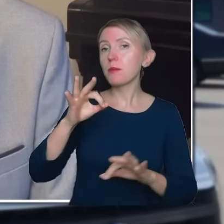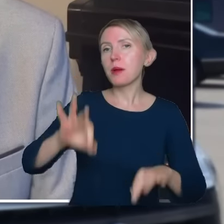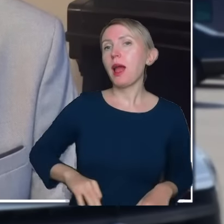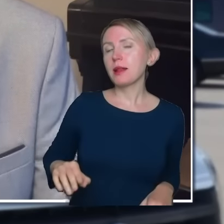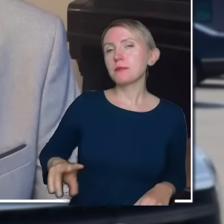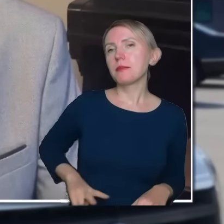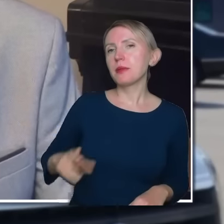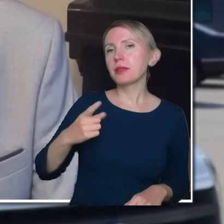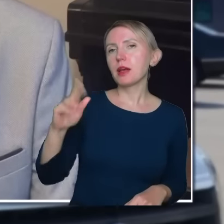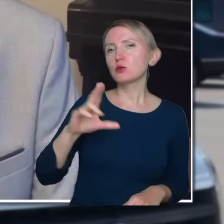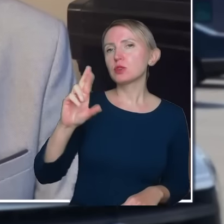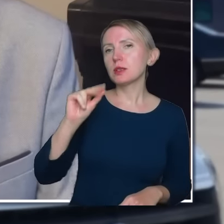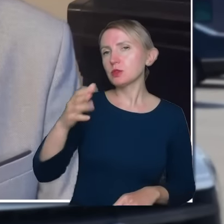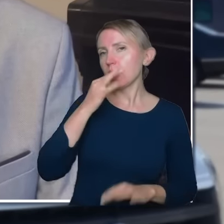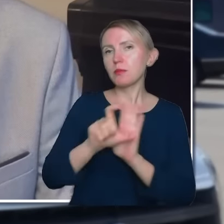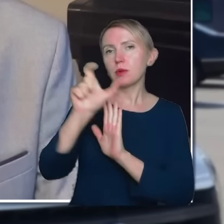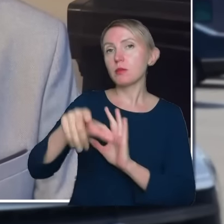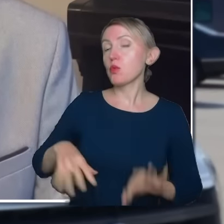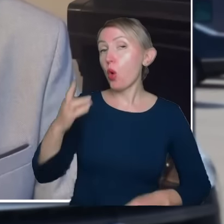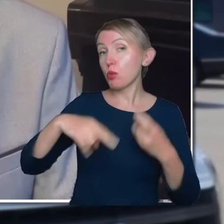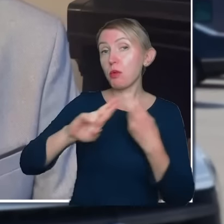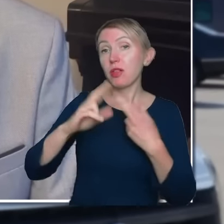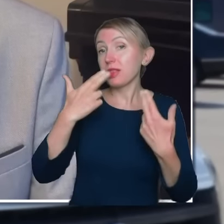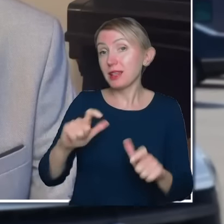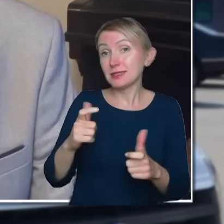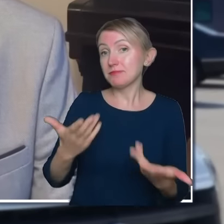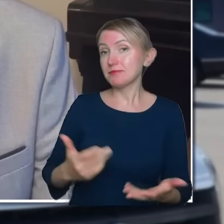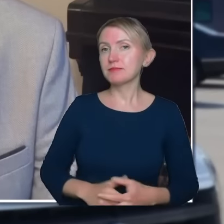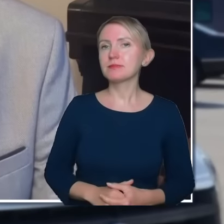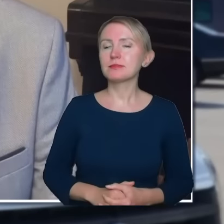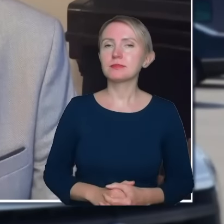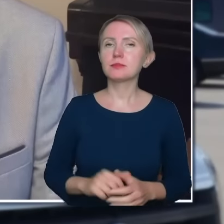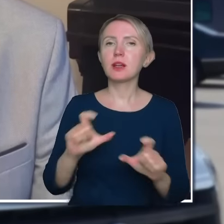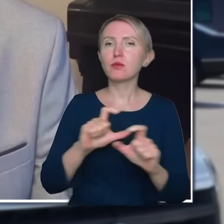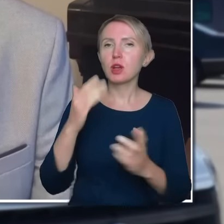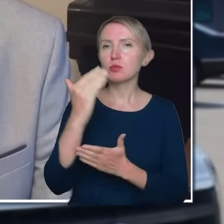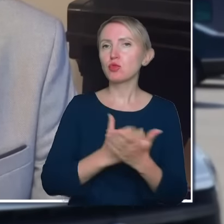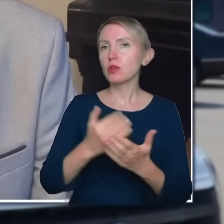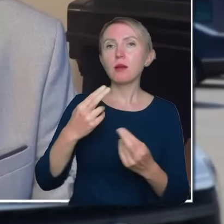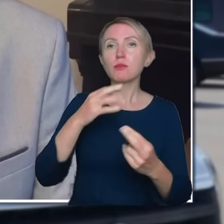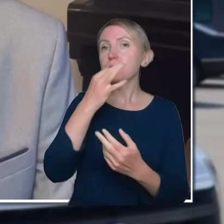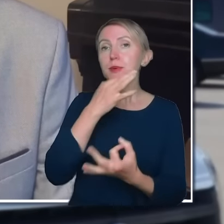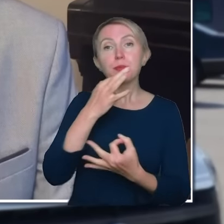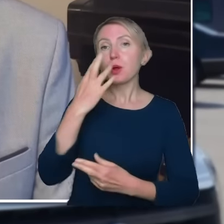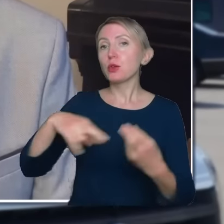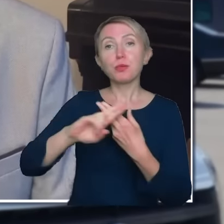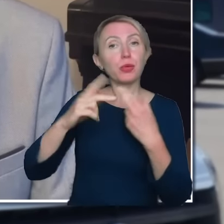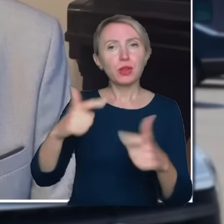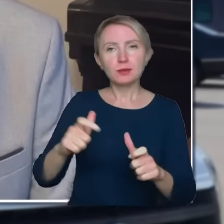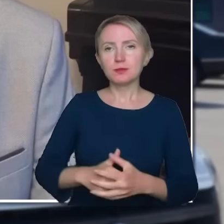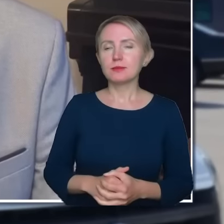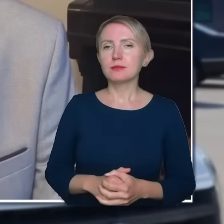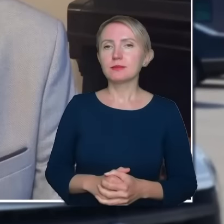Dariusza Klimczaka, też nie otrzymałem odpowiedzi na zadane w trakcie programu pytania. Tutaj też